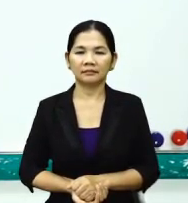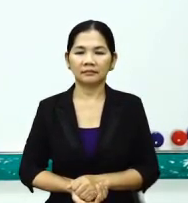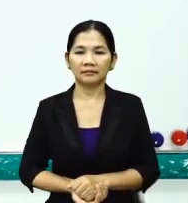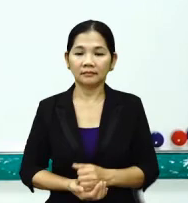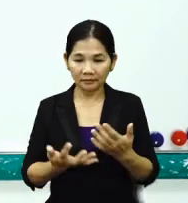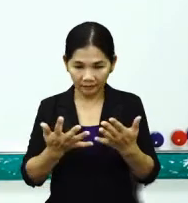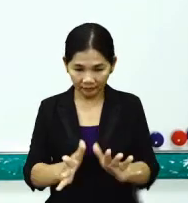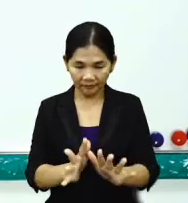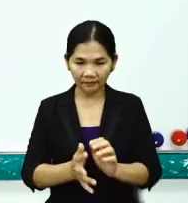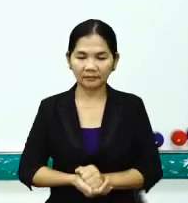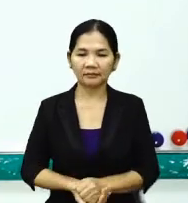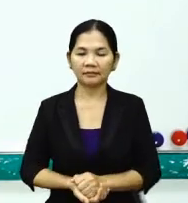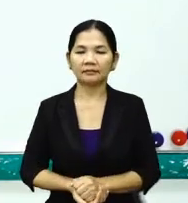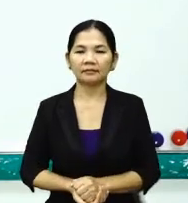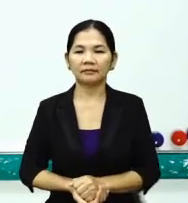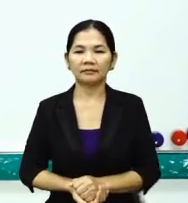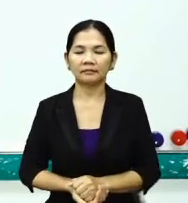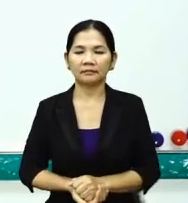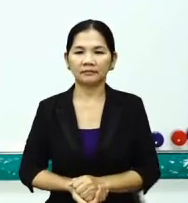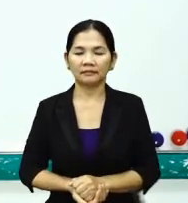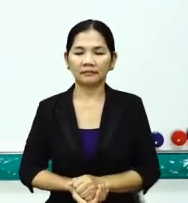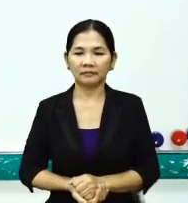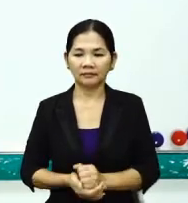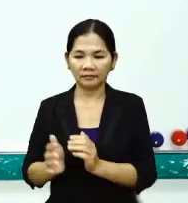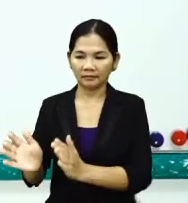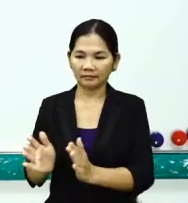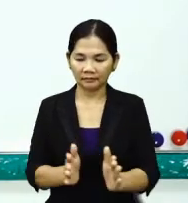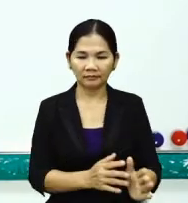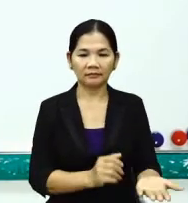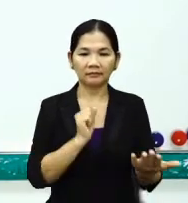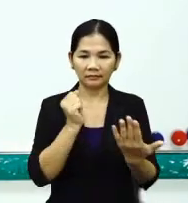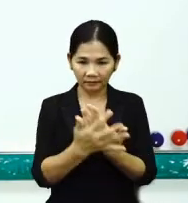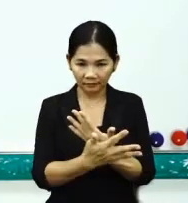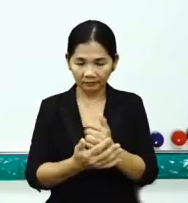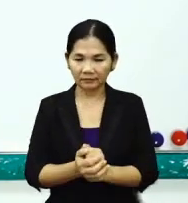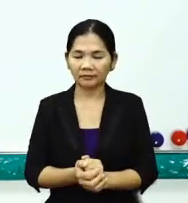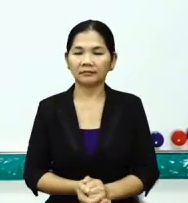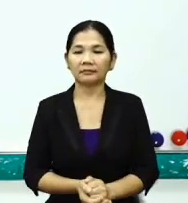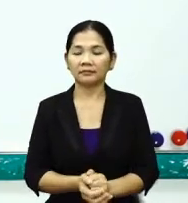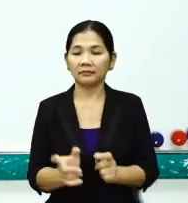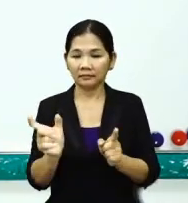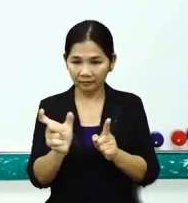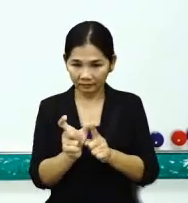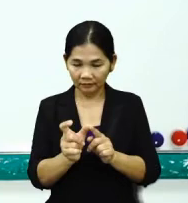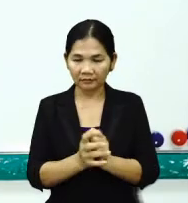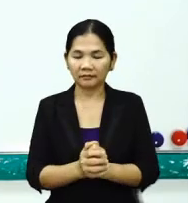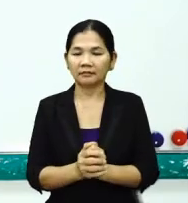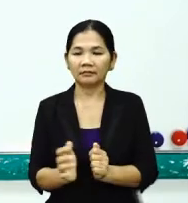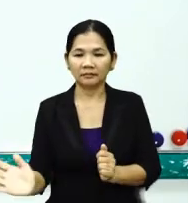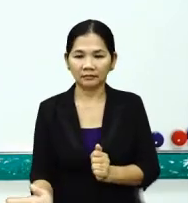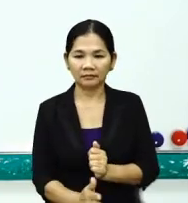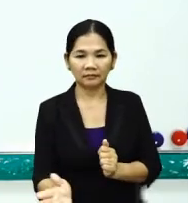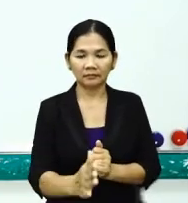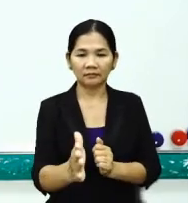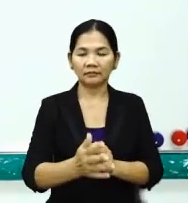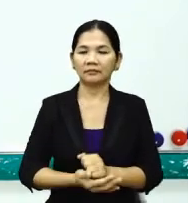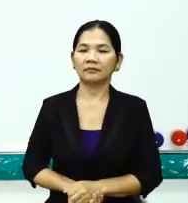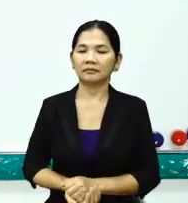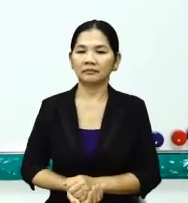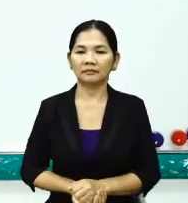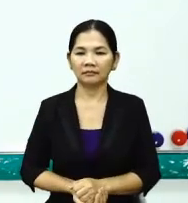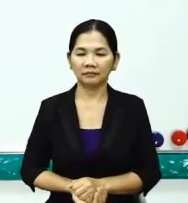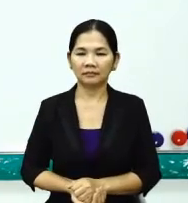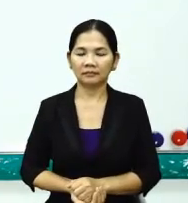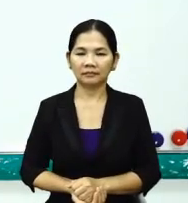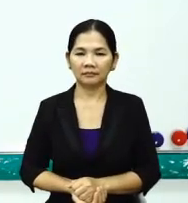Bình nè con. Chà, rịp chăm bằng lại. Đọc clear. Trấy.